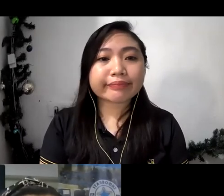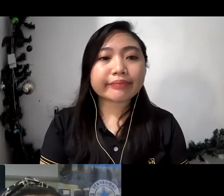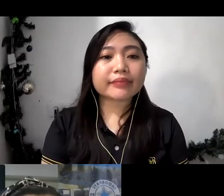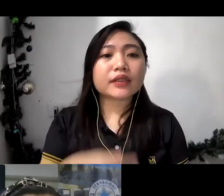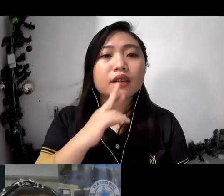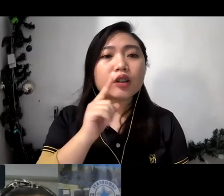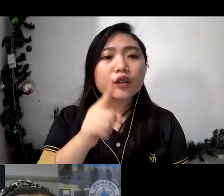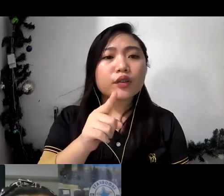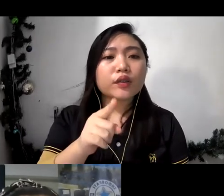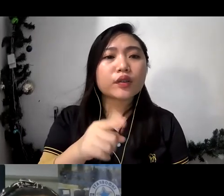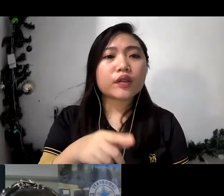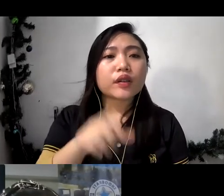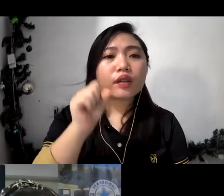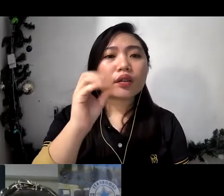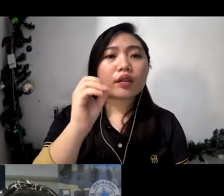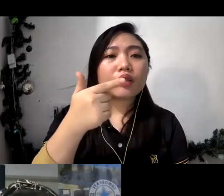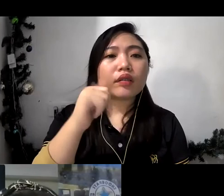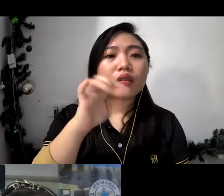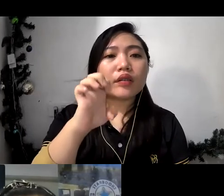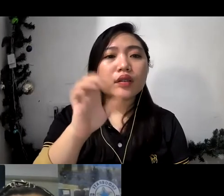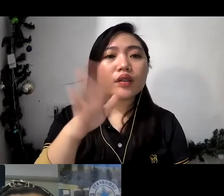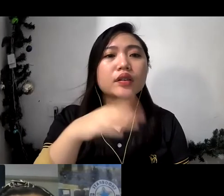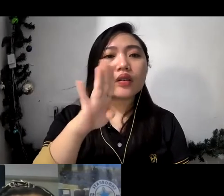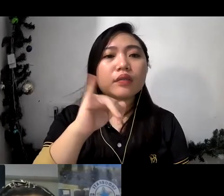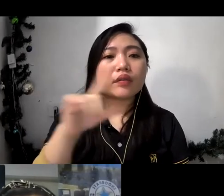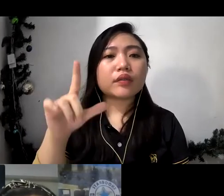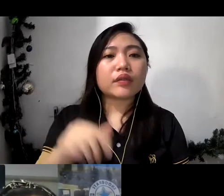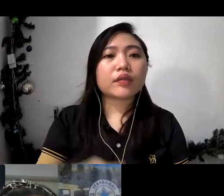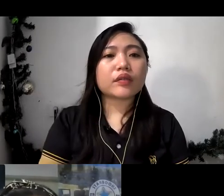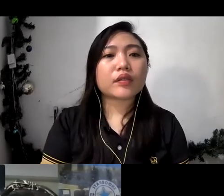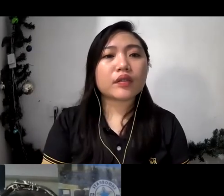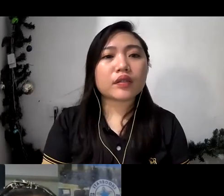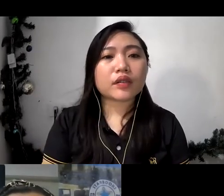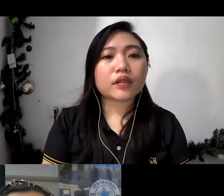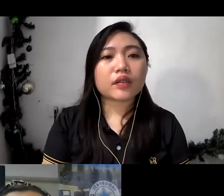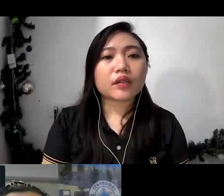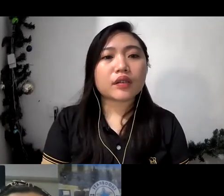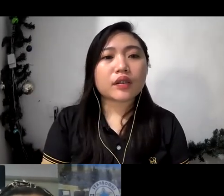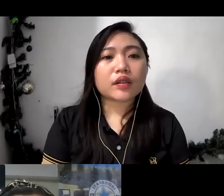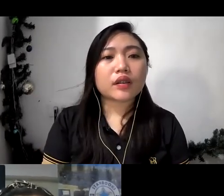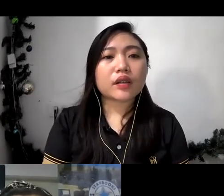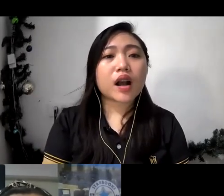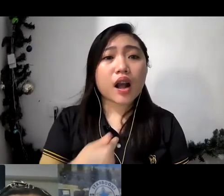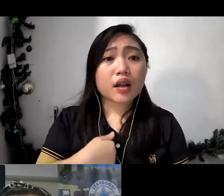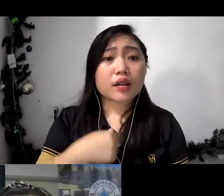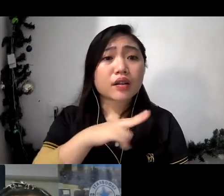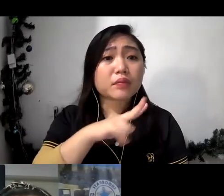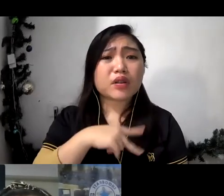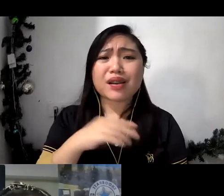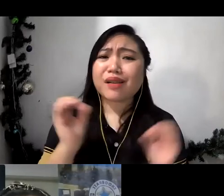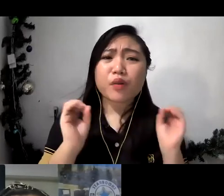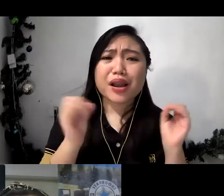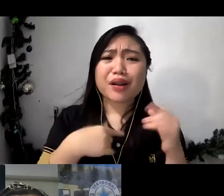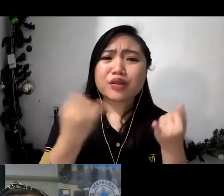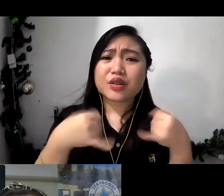in favor of SOGIE Bill? Okay, ang SOGIE SCB po, personally, wala po akong issue, no? I